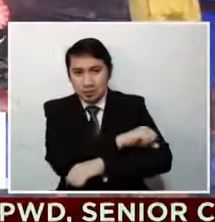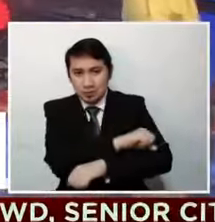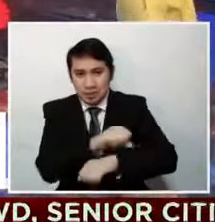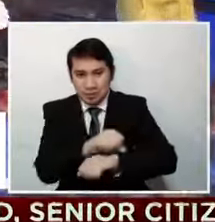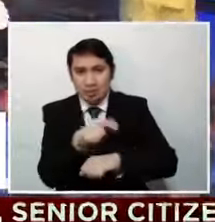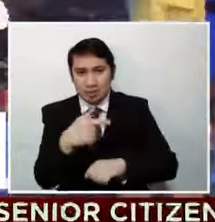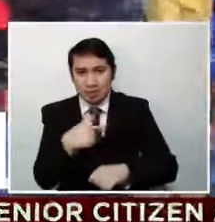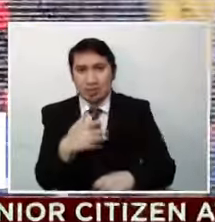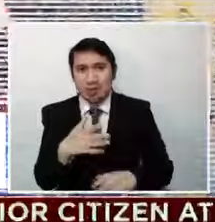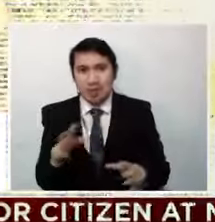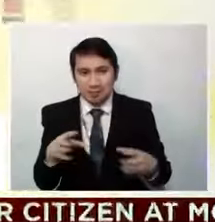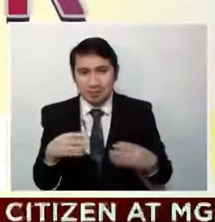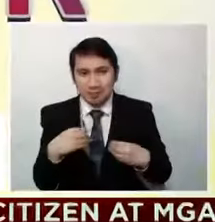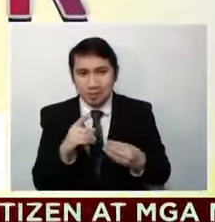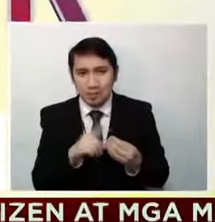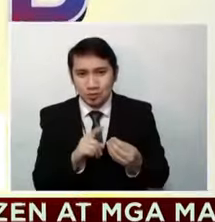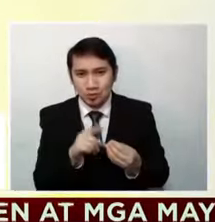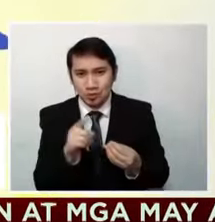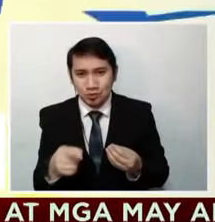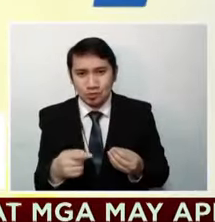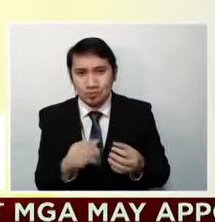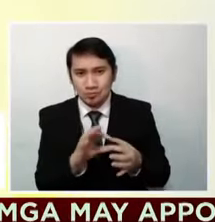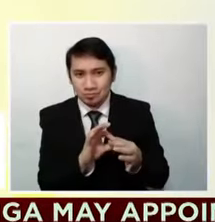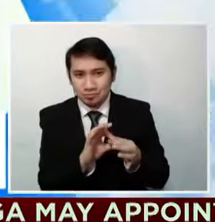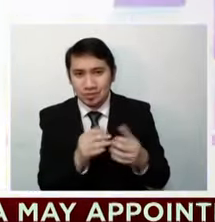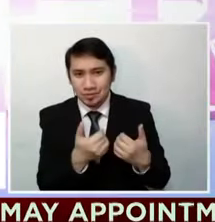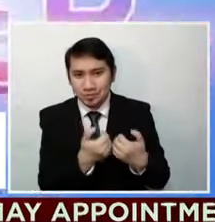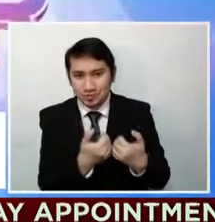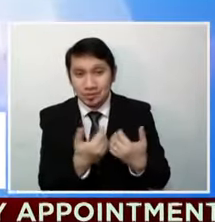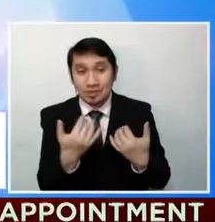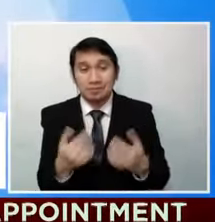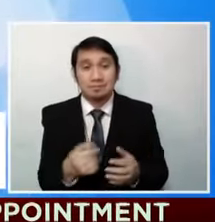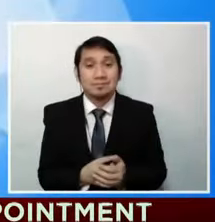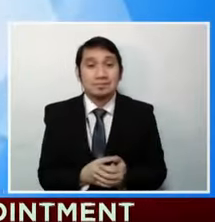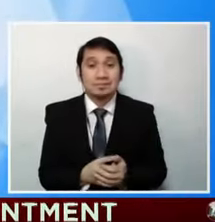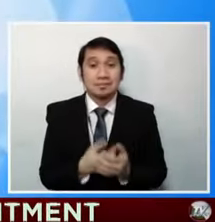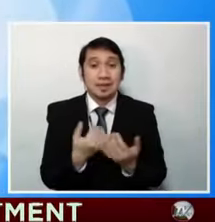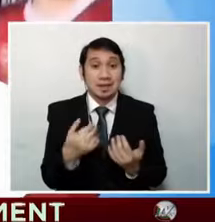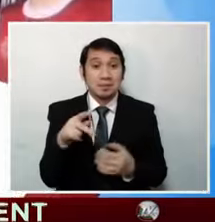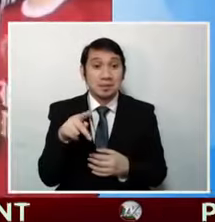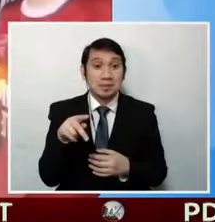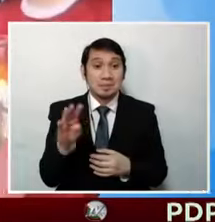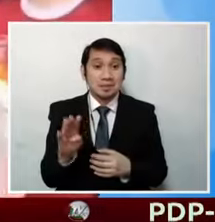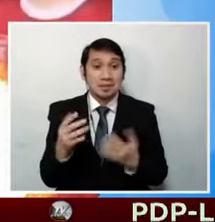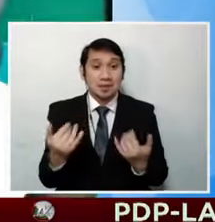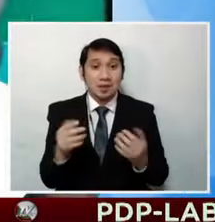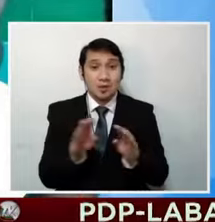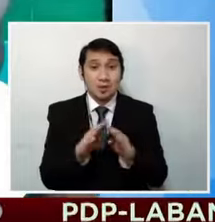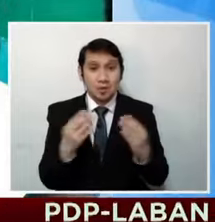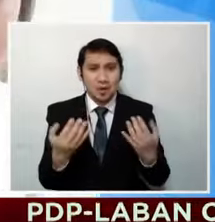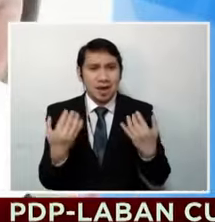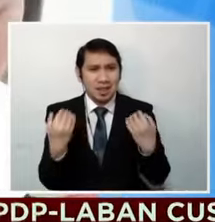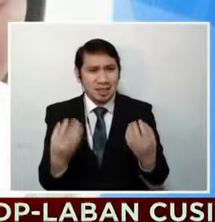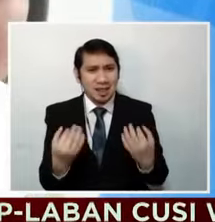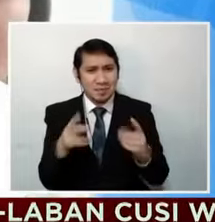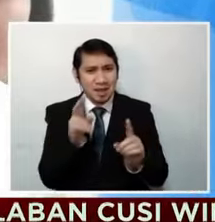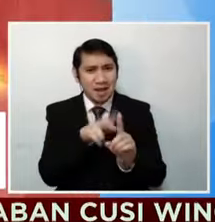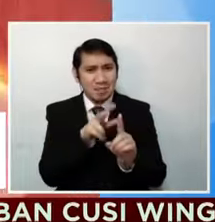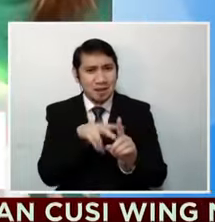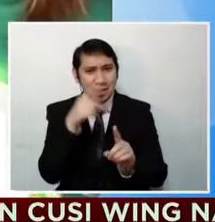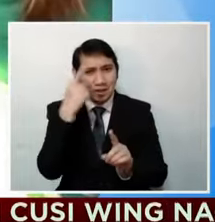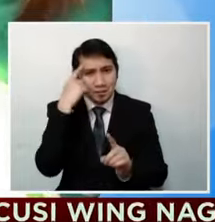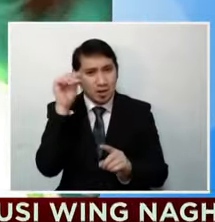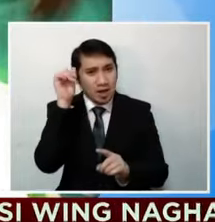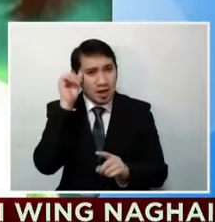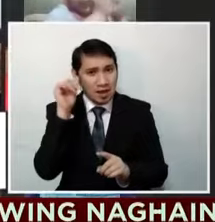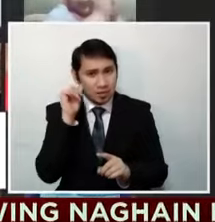kanilang relasyon nitong Mayo. Muling magbubukas ang bahay ni Kuya. Dagsa ngayon ang mga nag-audition para sa adult edition